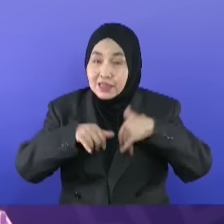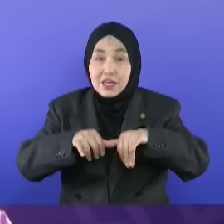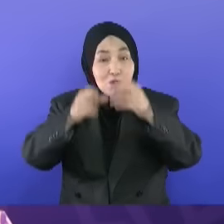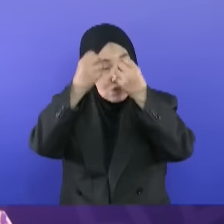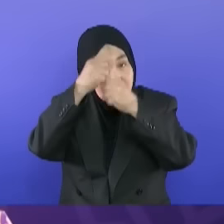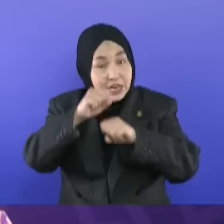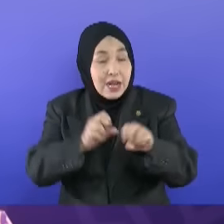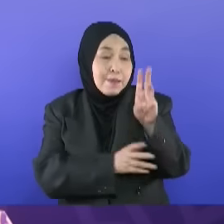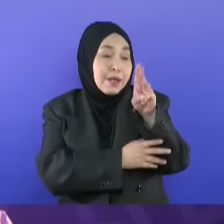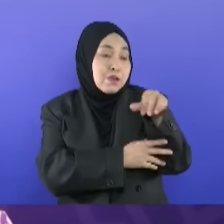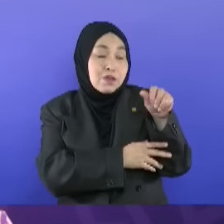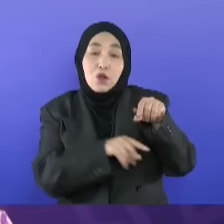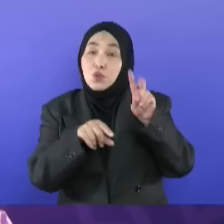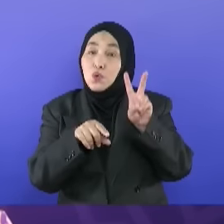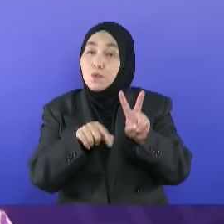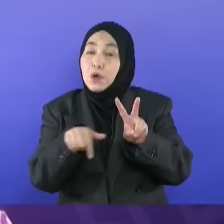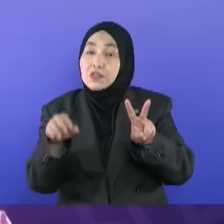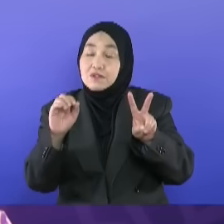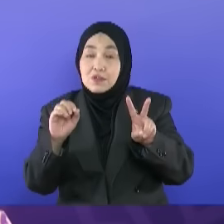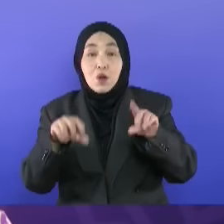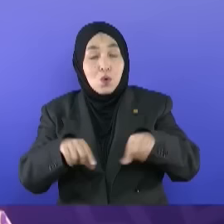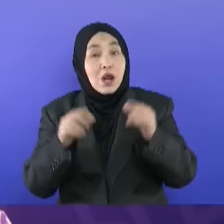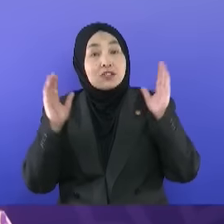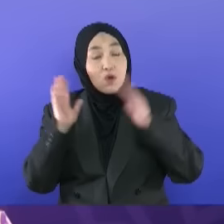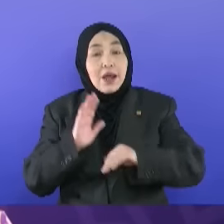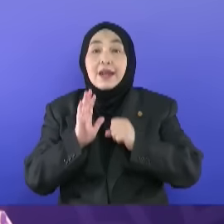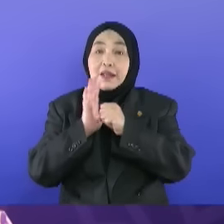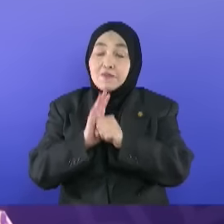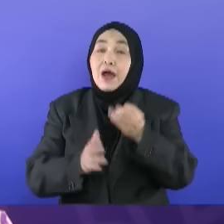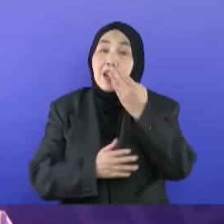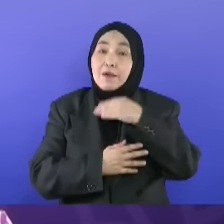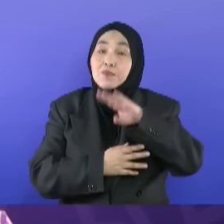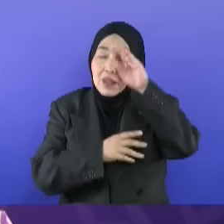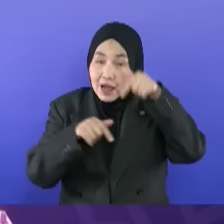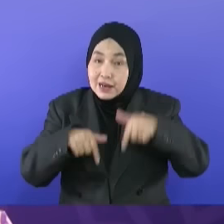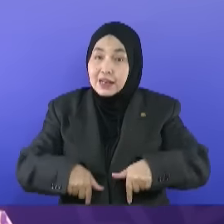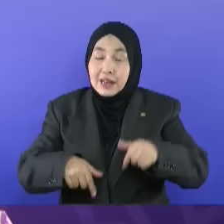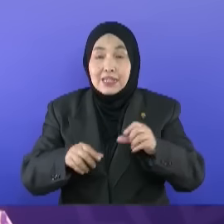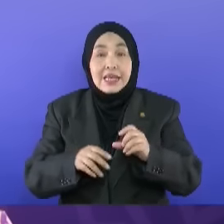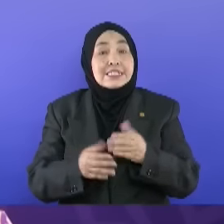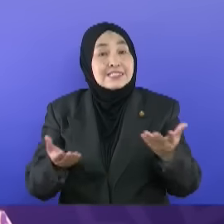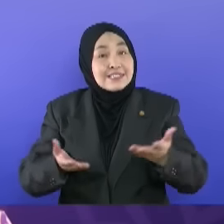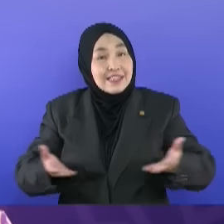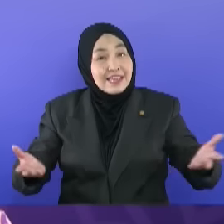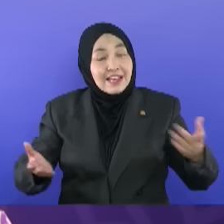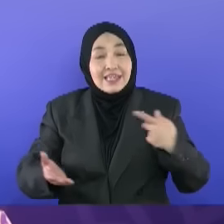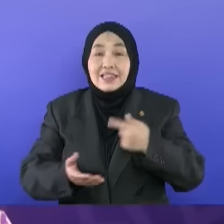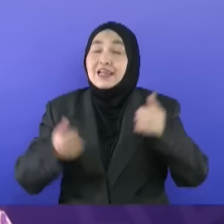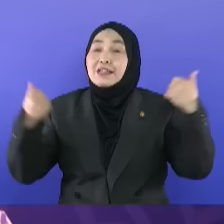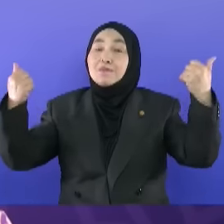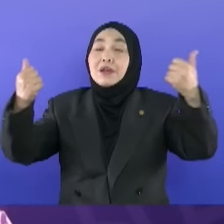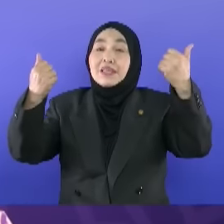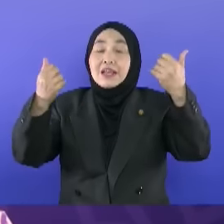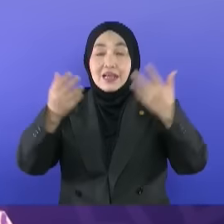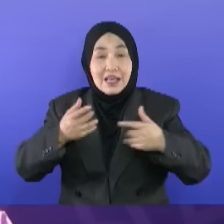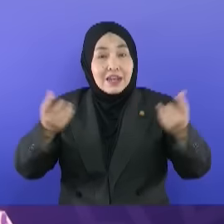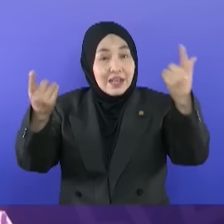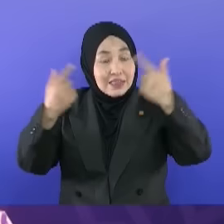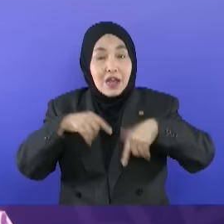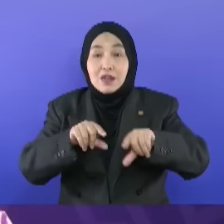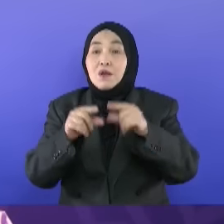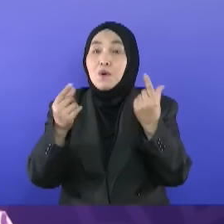er My Quran Time 2.0 Quran solat dan infak. Dan alhamdulillah pada hari ini di studio kita dimeriahkan lagi dengan kehadiran